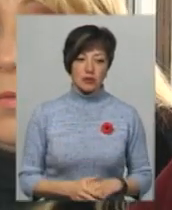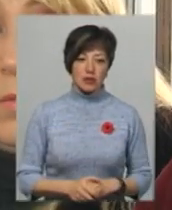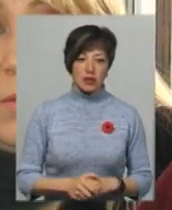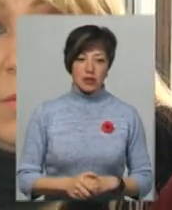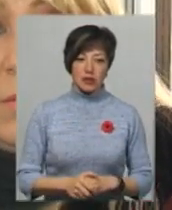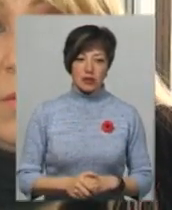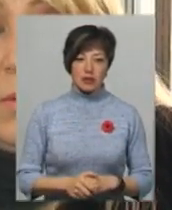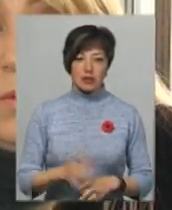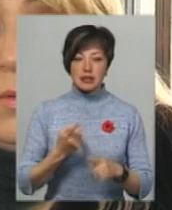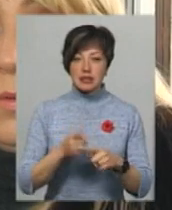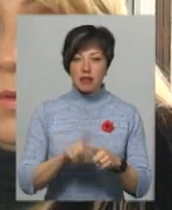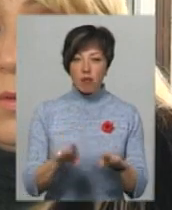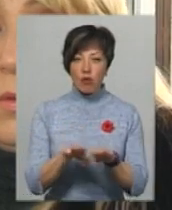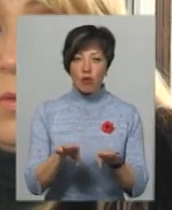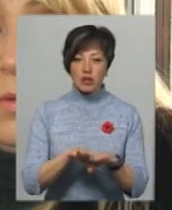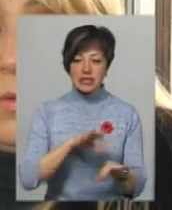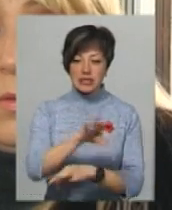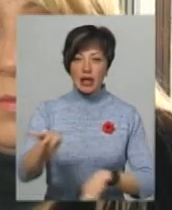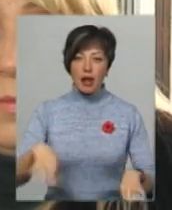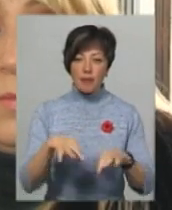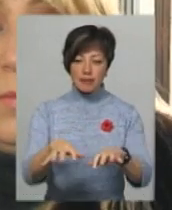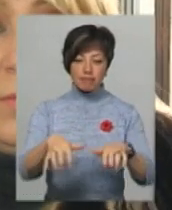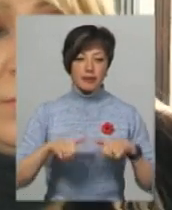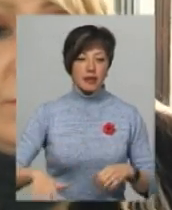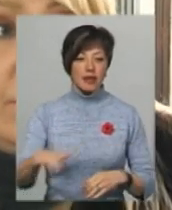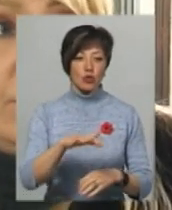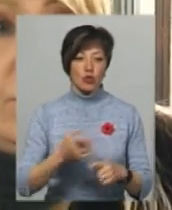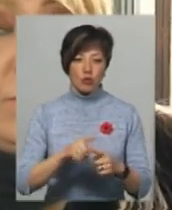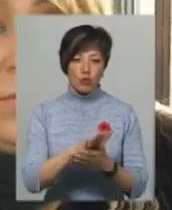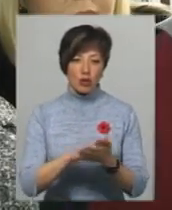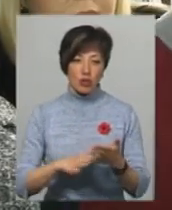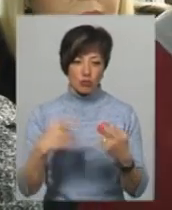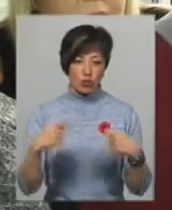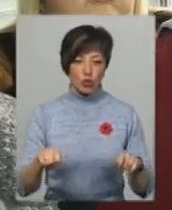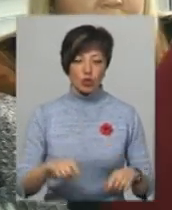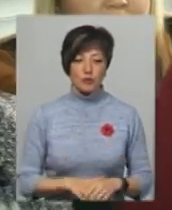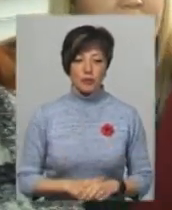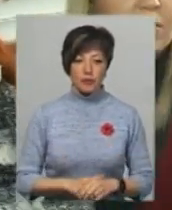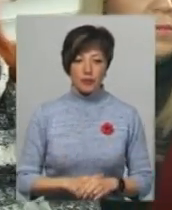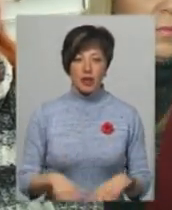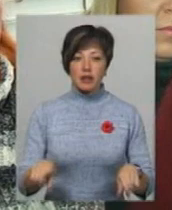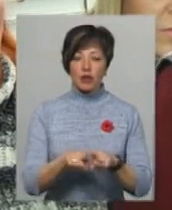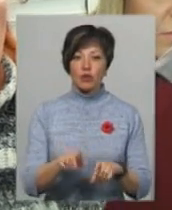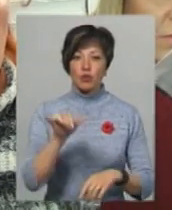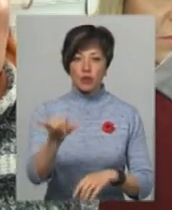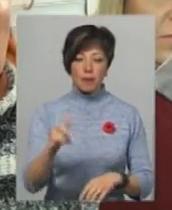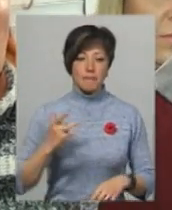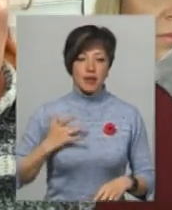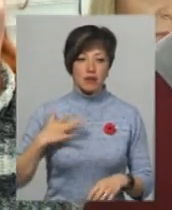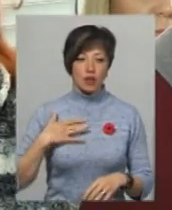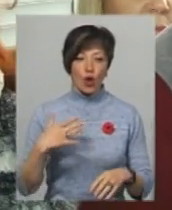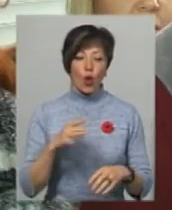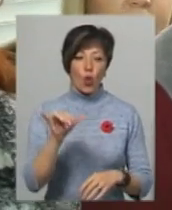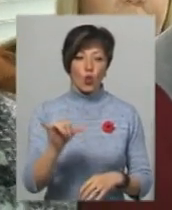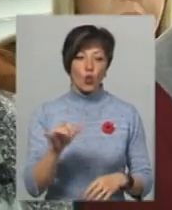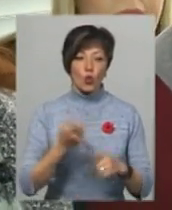ладно, що це якась схема по віджиму території даної і подальші продажі. Так само у них вони приватизували